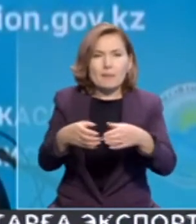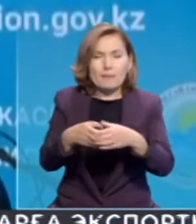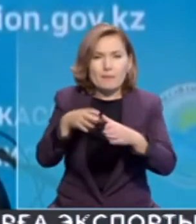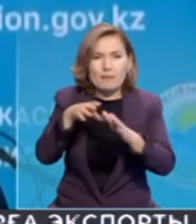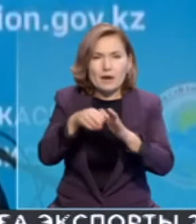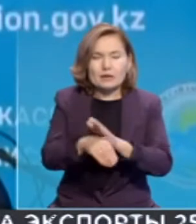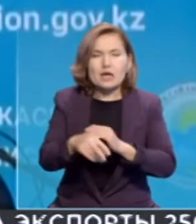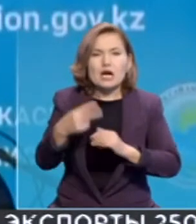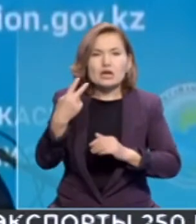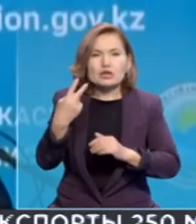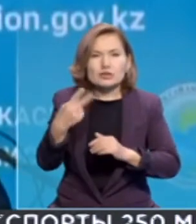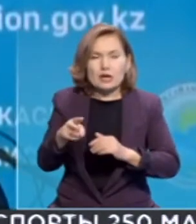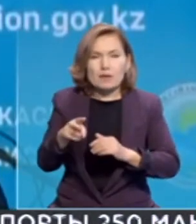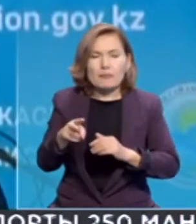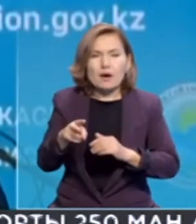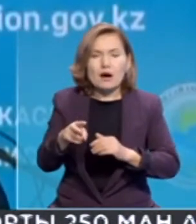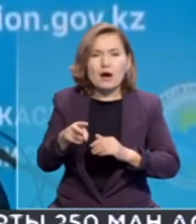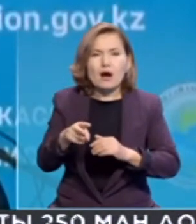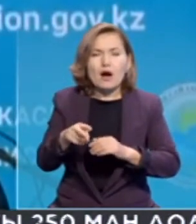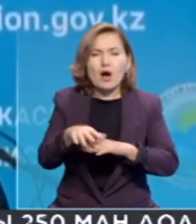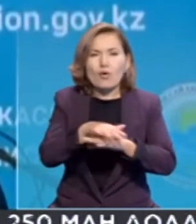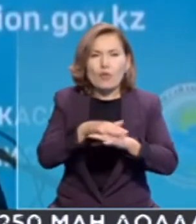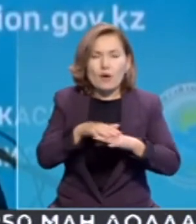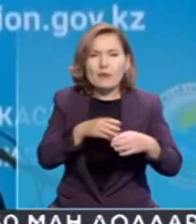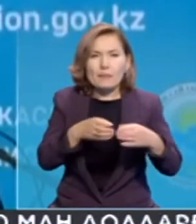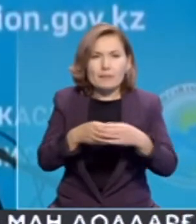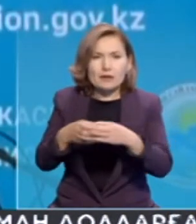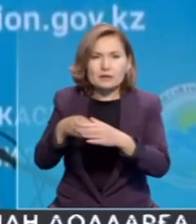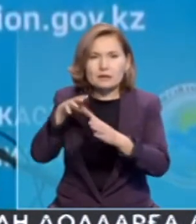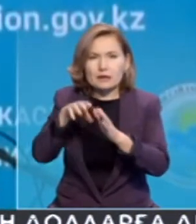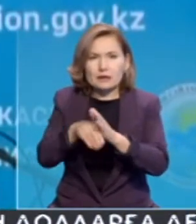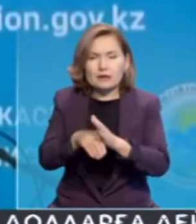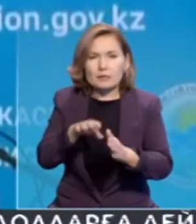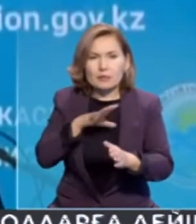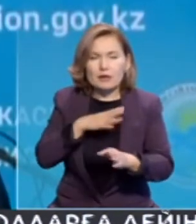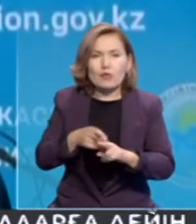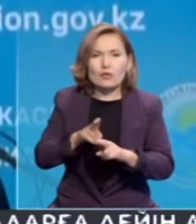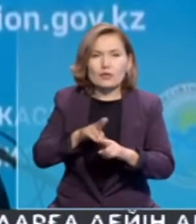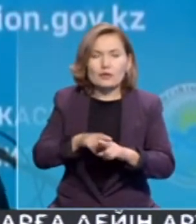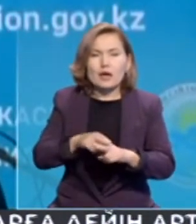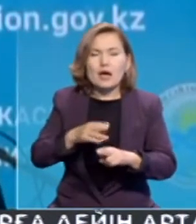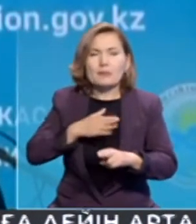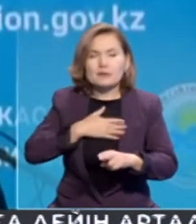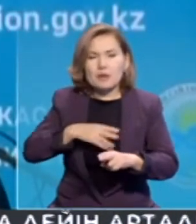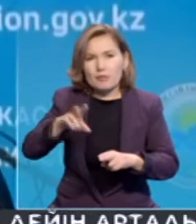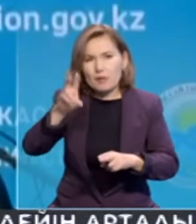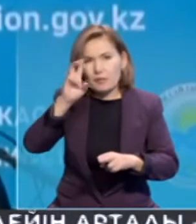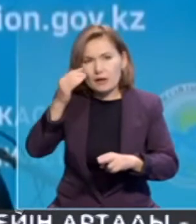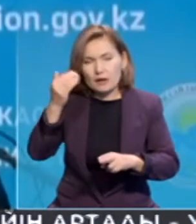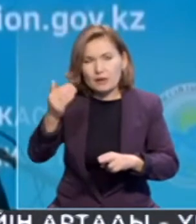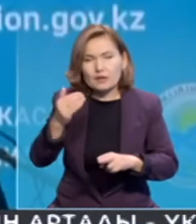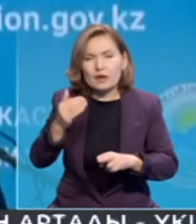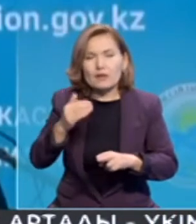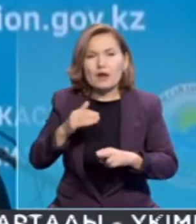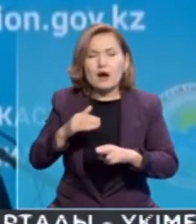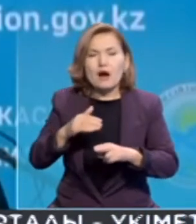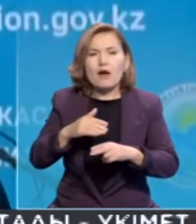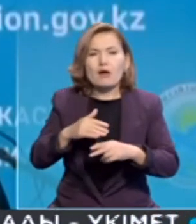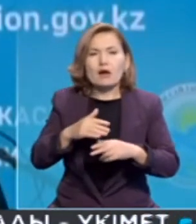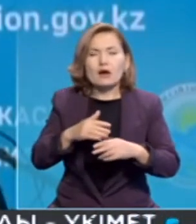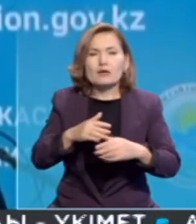астам қоғамдық бірлестіктер кіріп отыр. Олардың барлығы біздің мемлекетіміздегі қоғамдық саяси